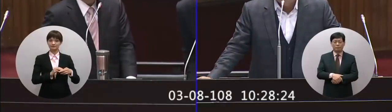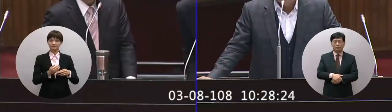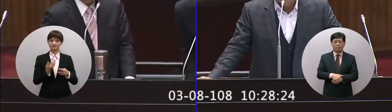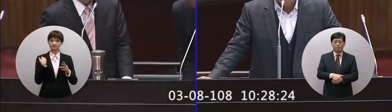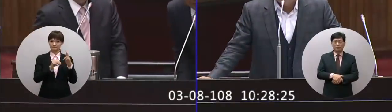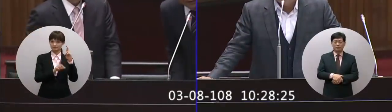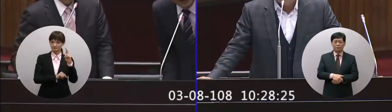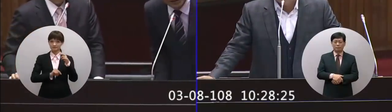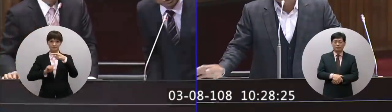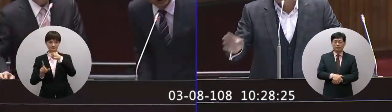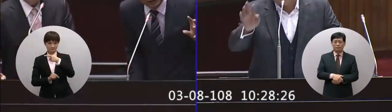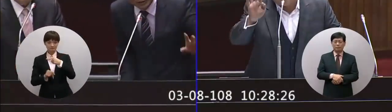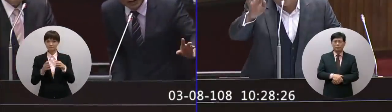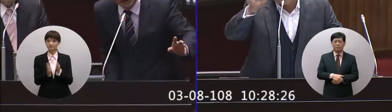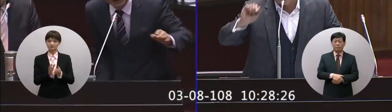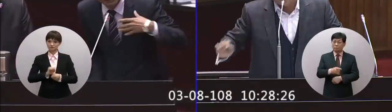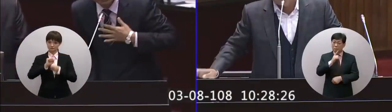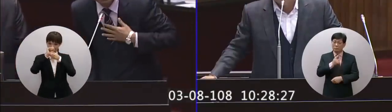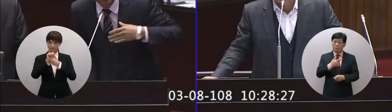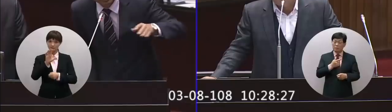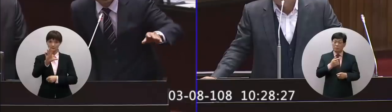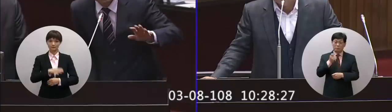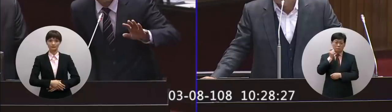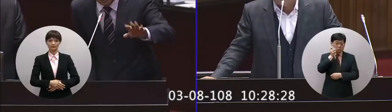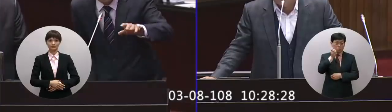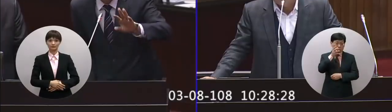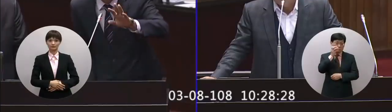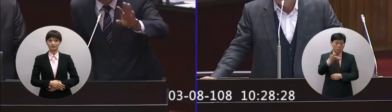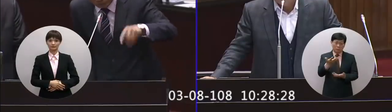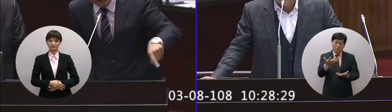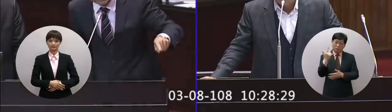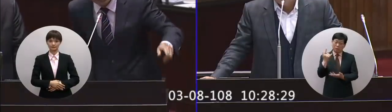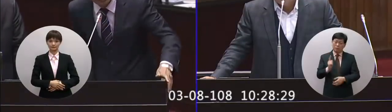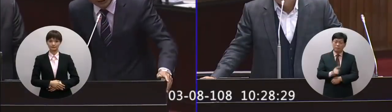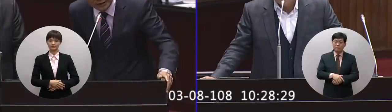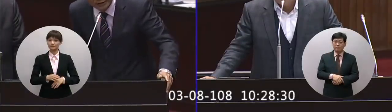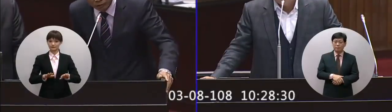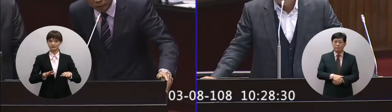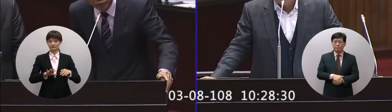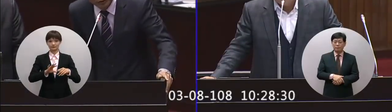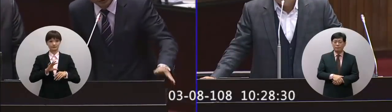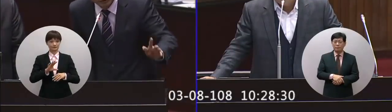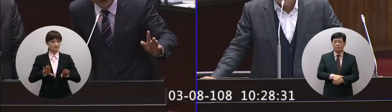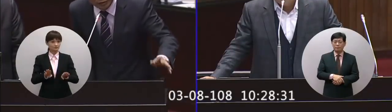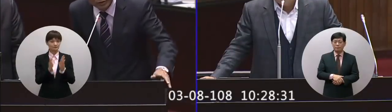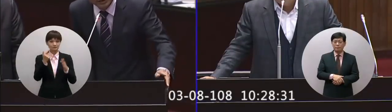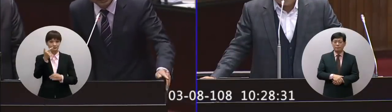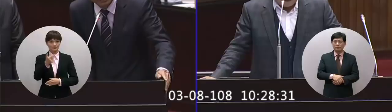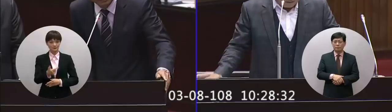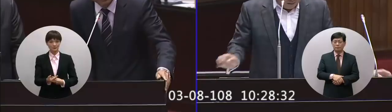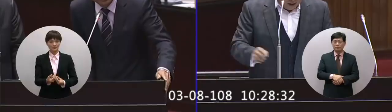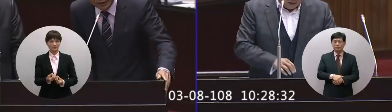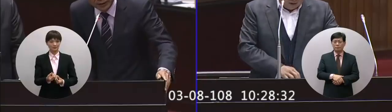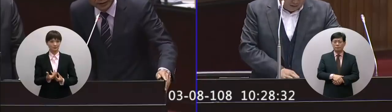拢有增加100几万只的蛋中的新的 鸡。4个月，5个月， 拢伫这个月就开始陆续回稳。我的预